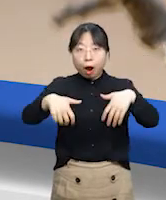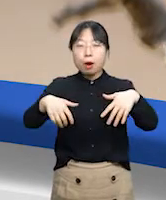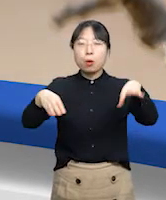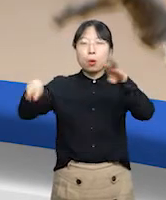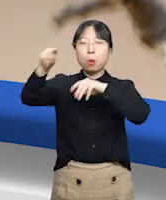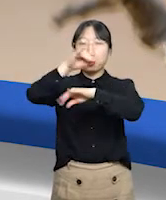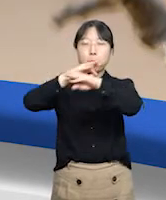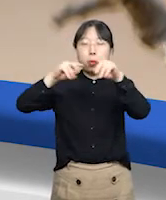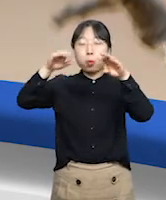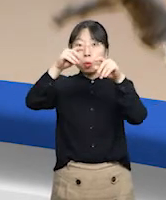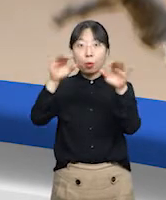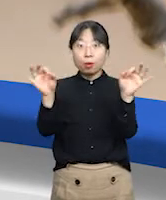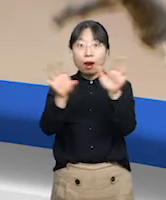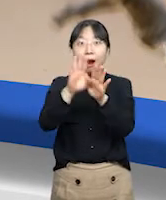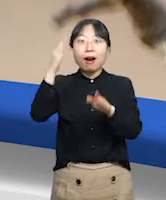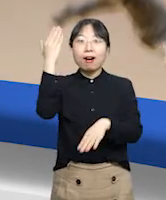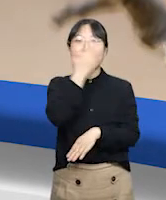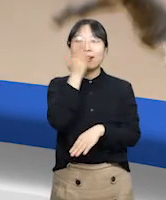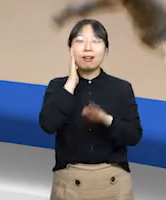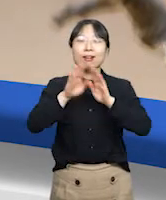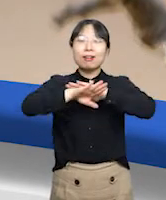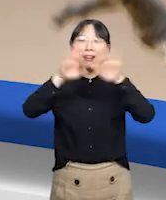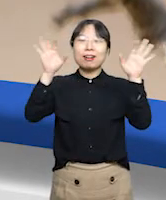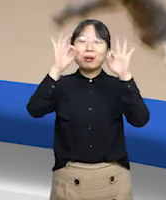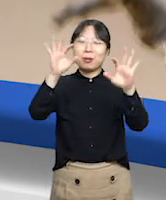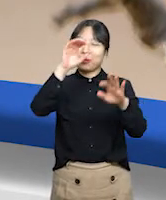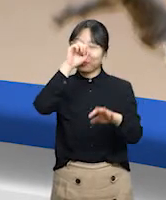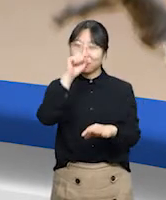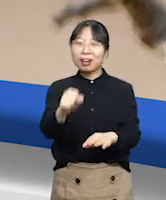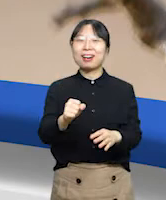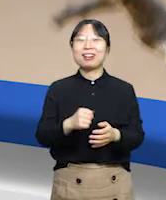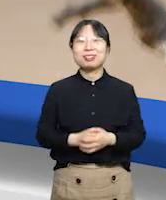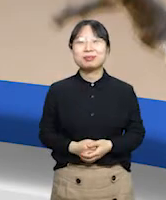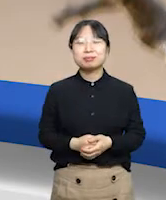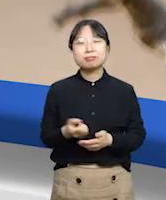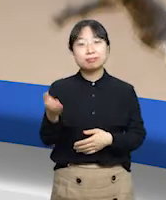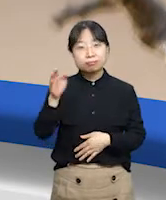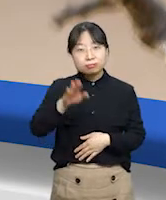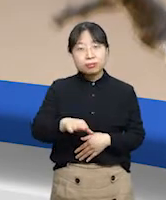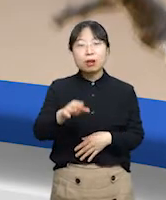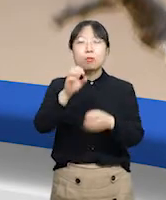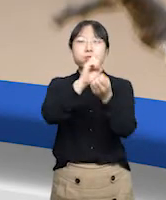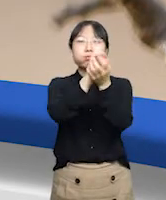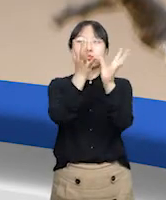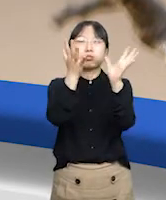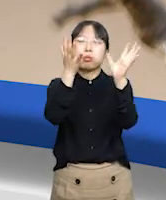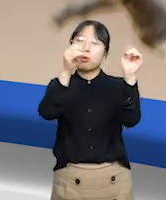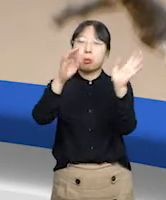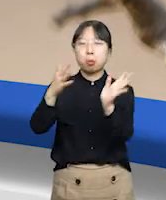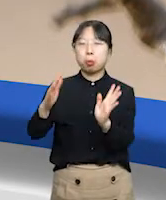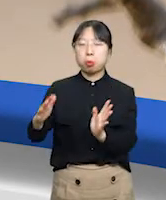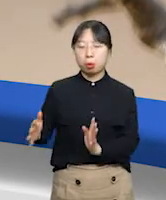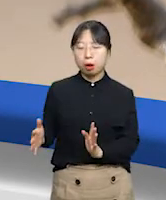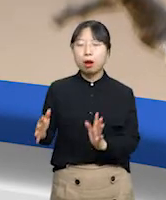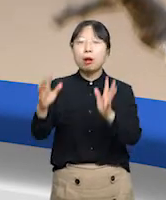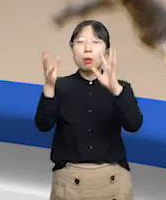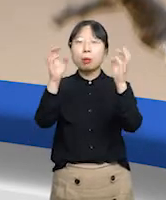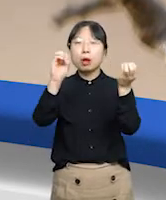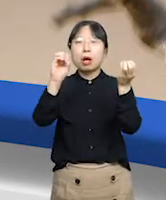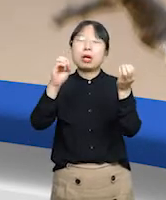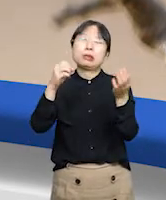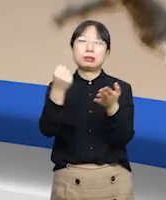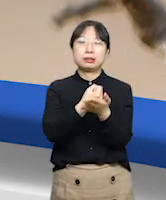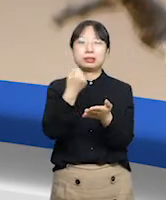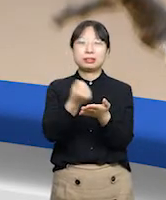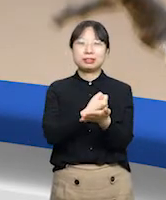덕분에 미세먼지가 물러가고 깨끗한 하늘의 모습을 되찾았는데요. 하지만 만개했던 벚꽃이 우수수 떨어지면서